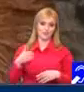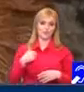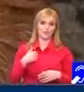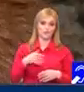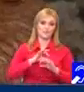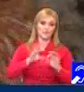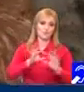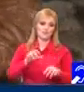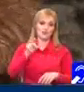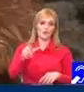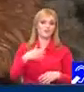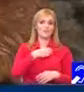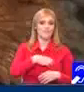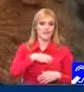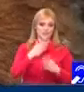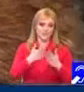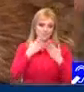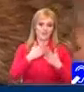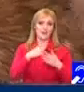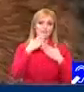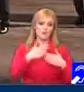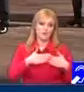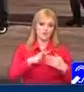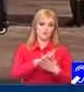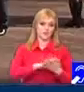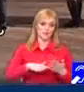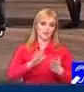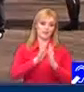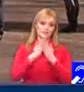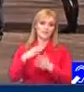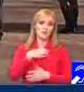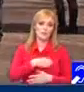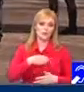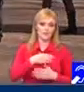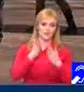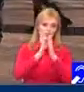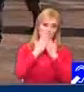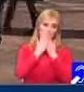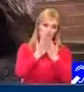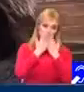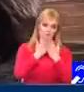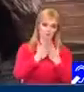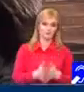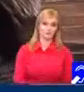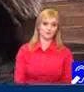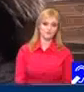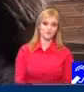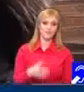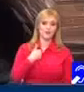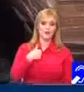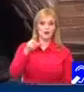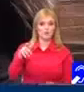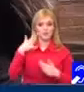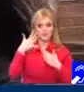comunității internaționale de bibliotecari și iubitori de carte care își propun să sublinieze importanța cititului. Noi vrem ca lumea să